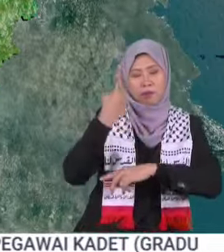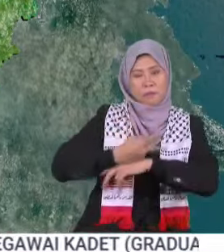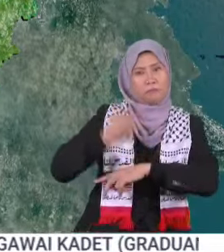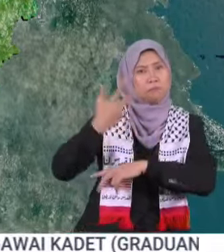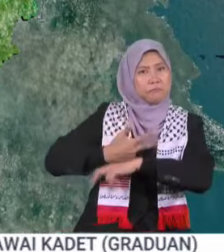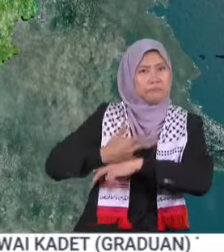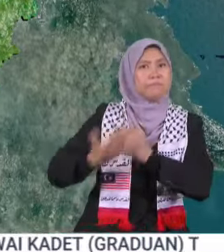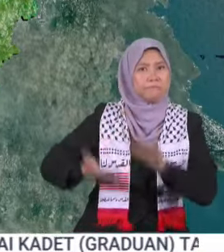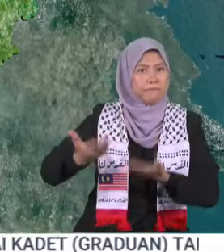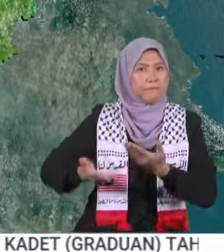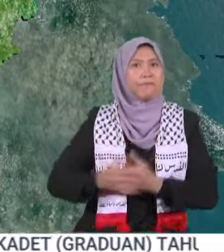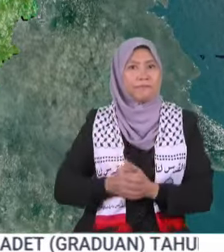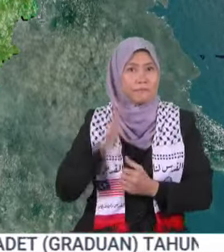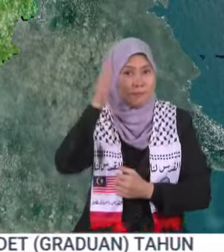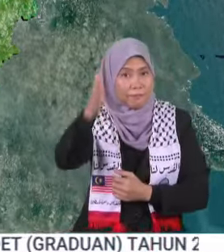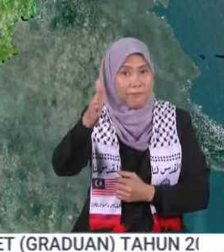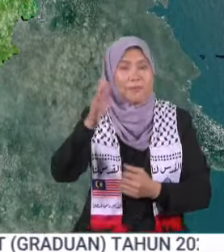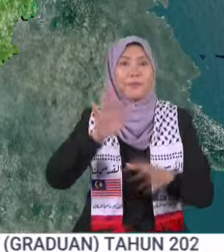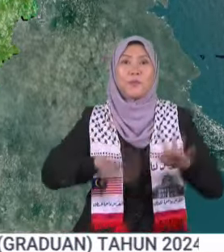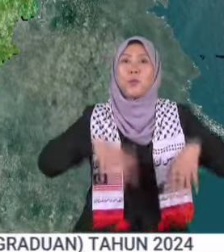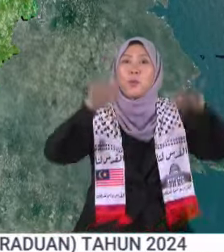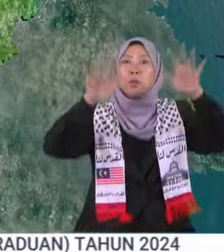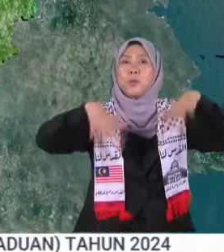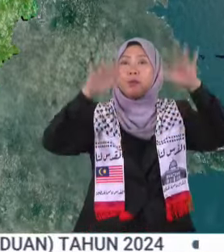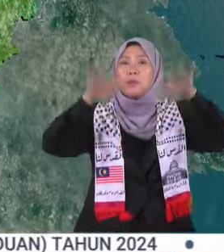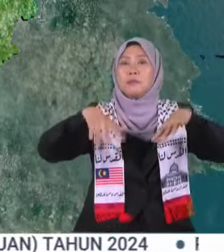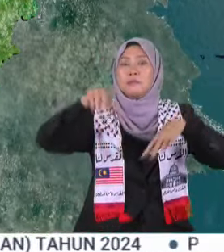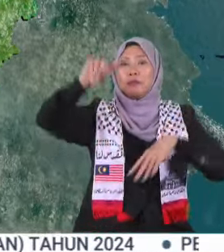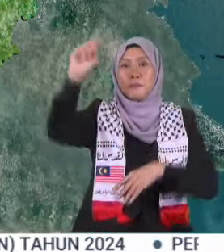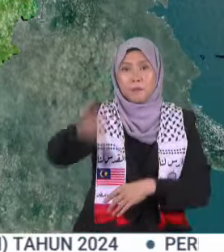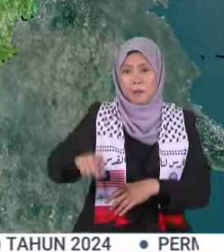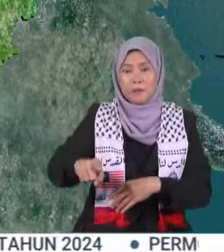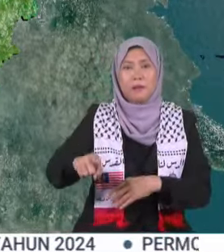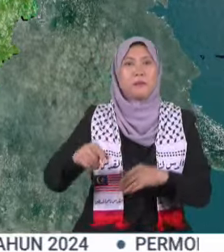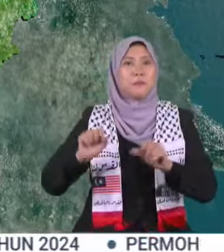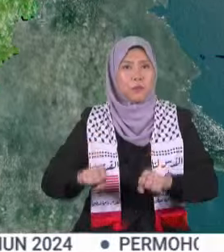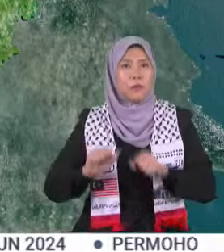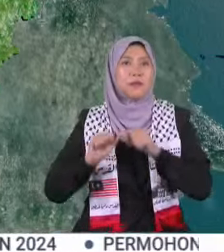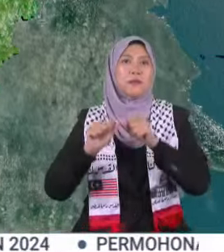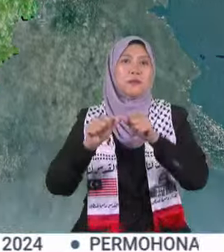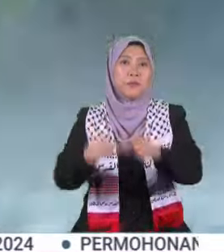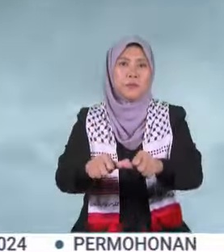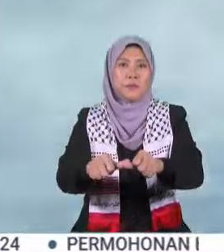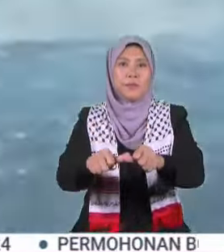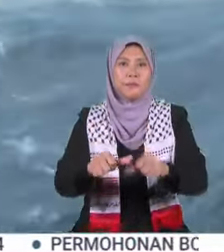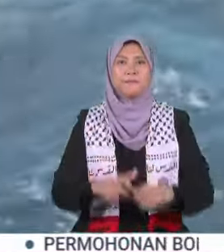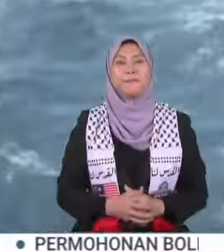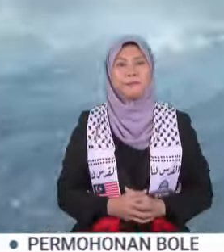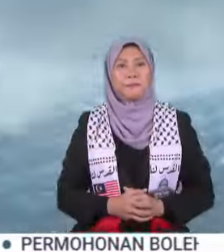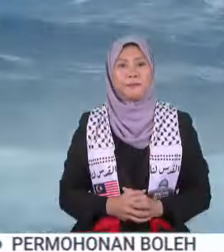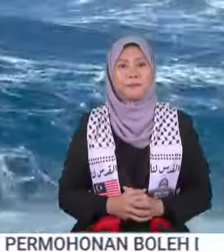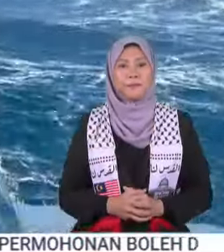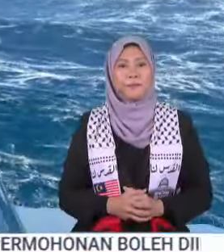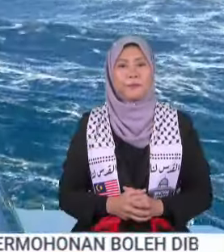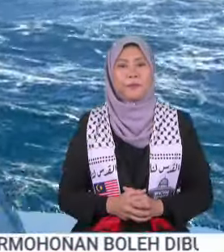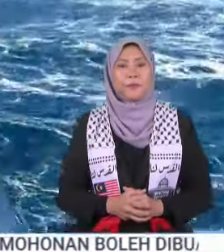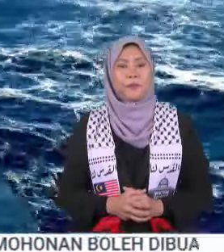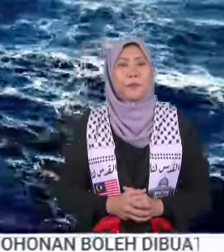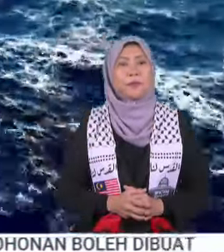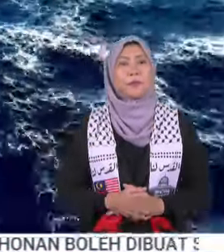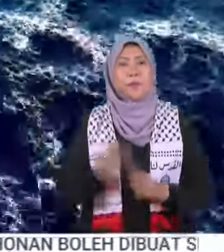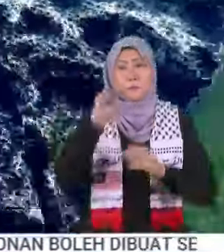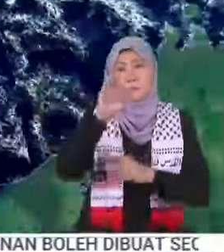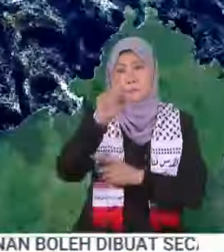datang atau hujan atau ribut peti yang sedang berlaku yang dijangkakan boleh berterusan Baiklah m Malaysia juga telah mengeluarkan